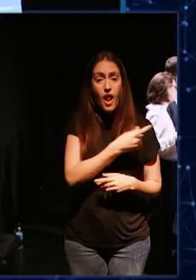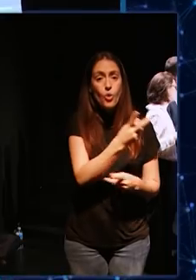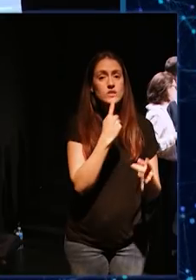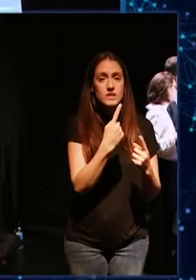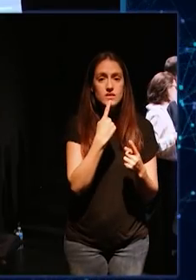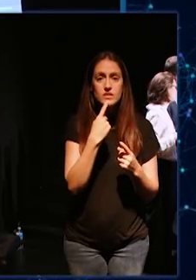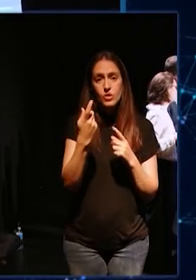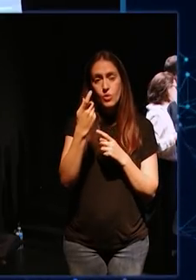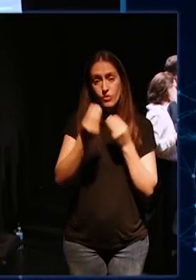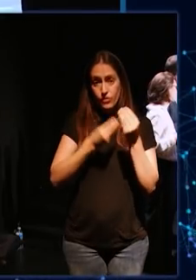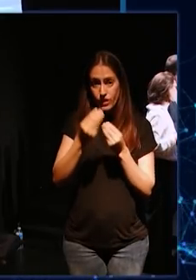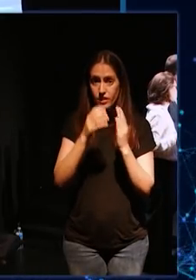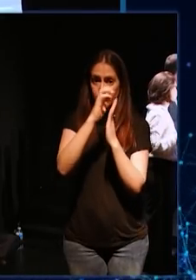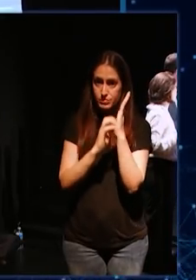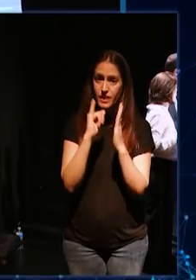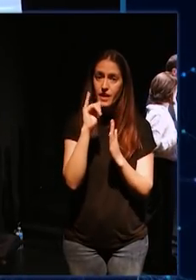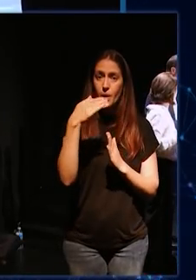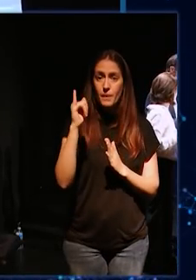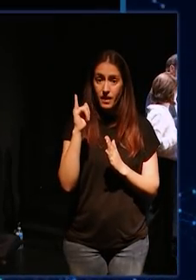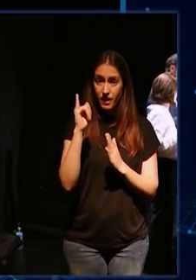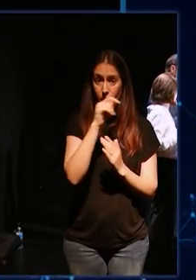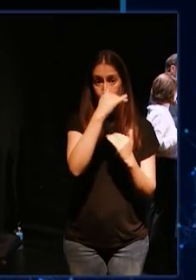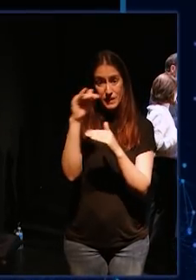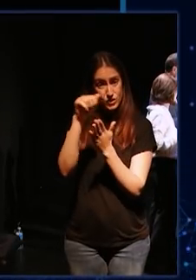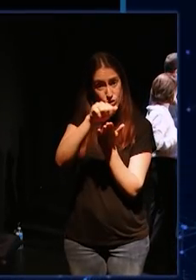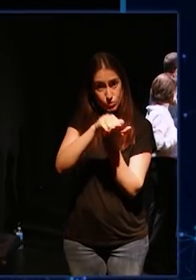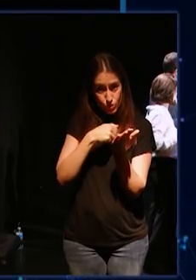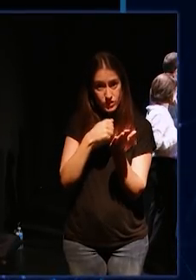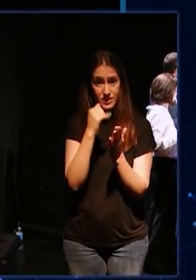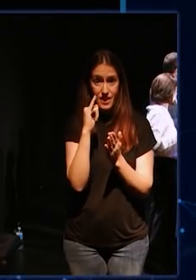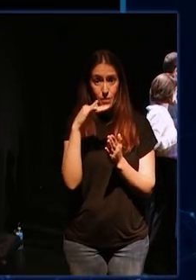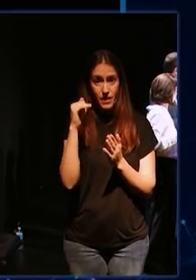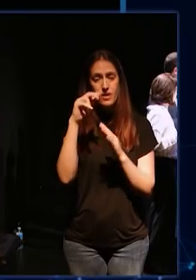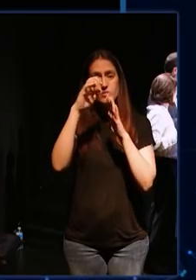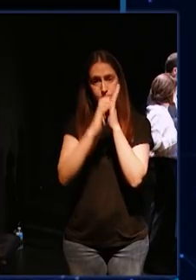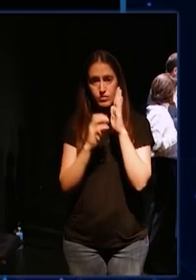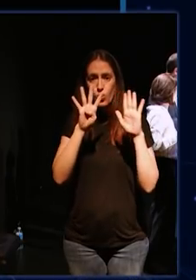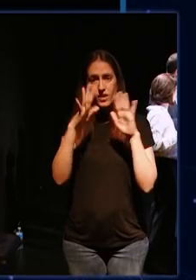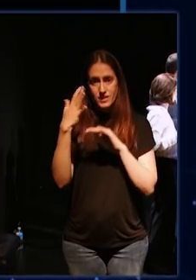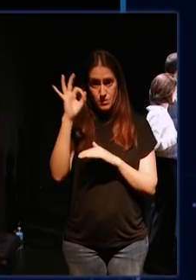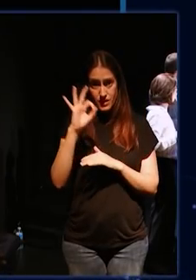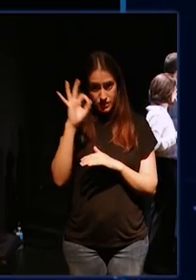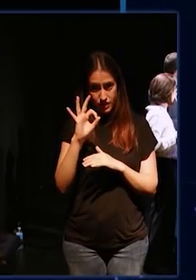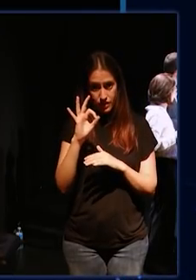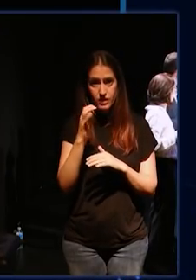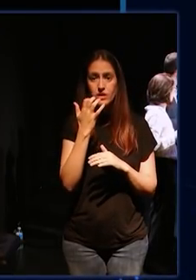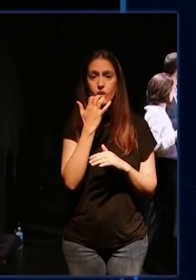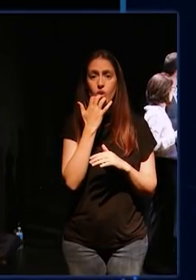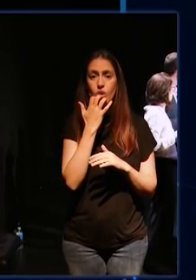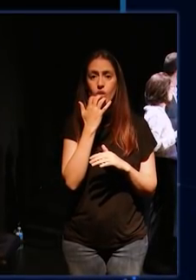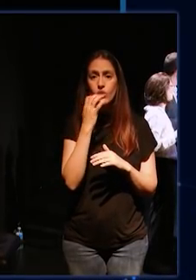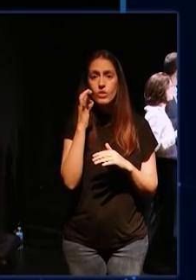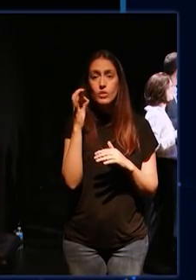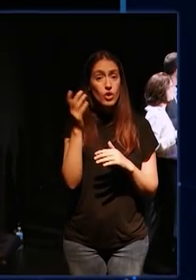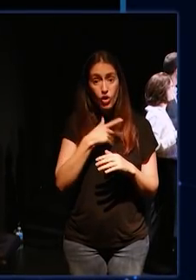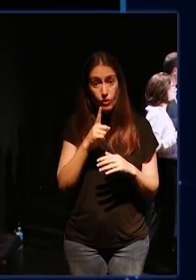l'IBI al 95% en aquells pisos buits per tal que els posin a lloguer i en cas que no ho vulguin fer, doncs un recàrrec al 50%